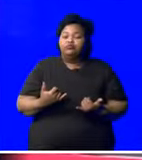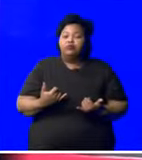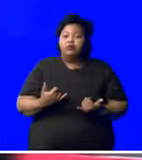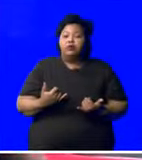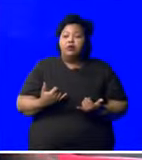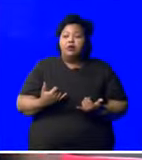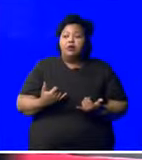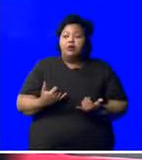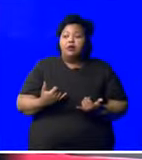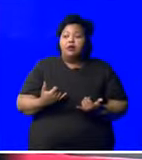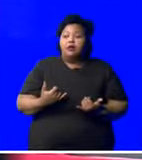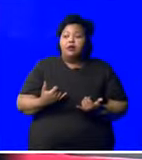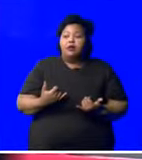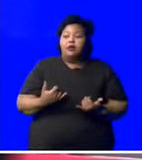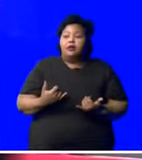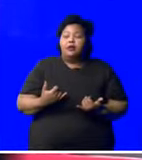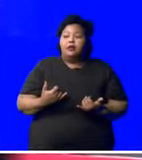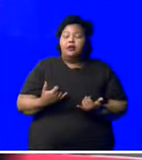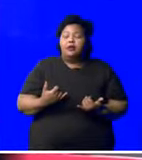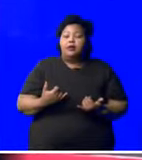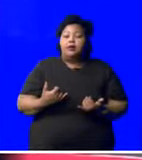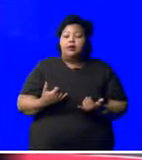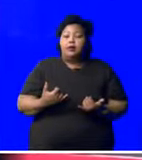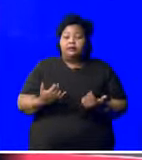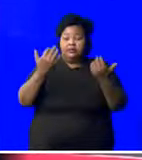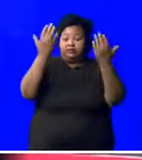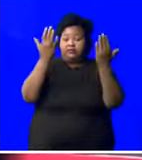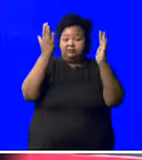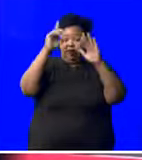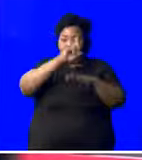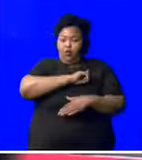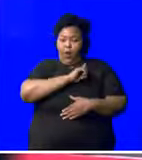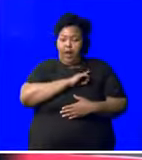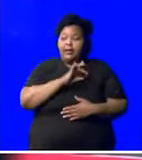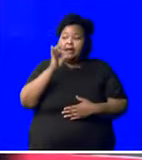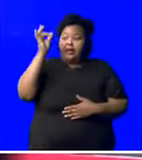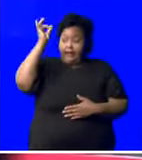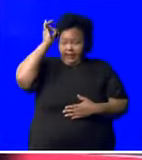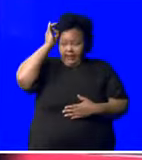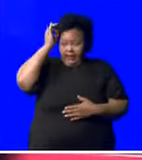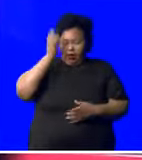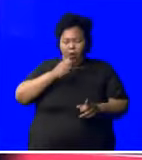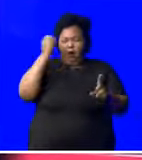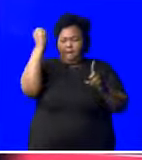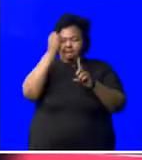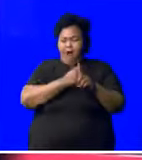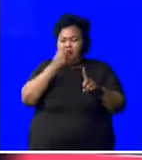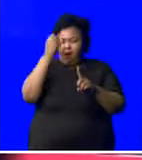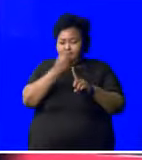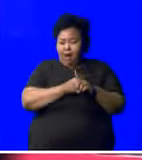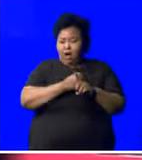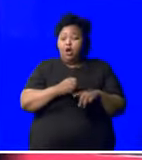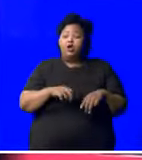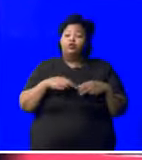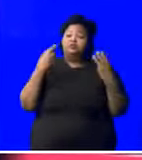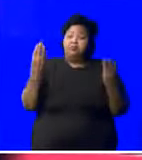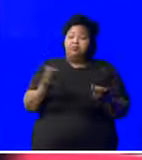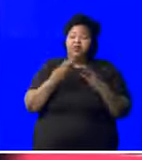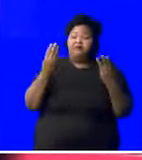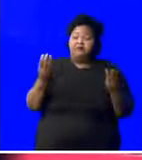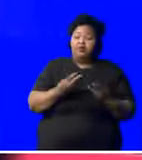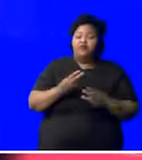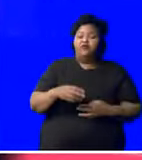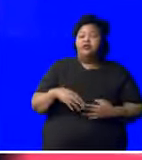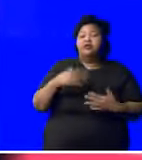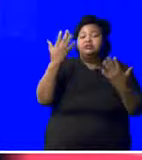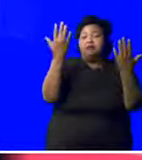yathi ngesebenzele etaleni sikhathi sitawufika sifikile nasi kufuneka ke ndvuna nkulu lo visionary